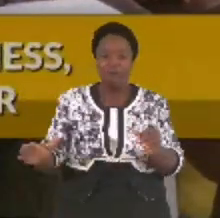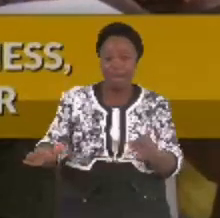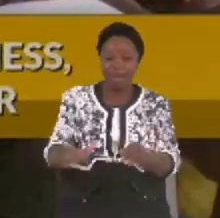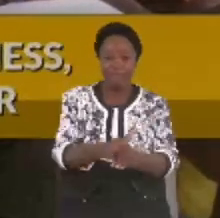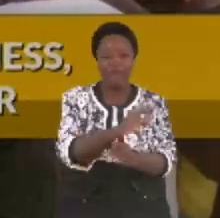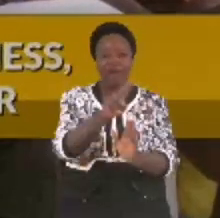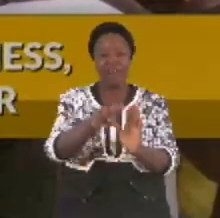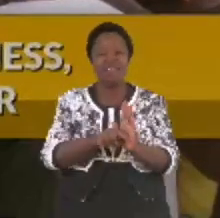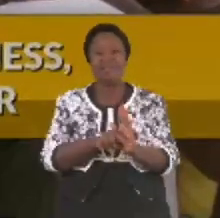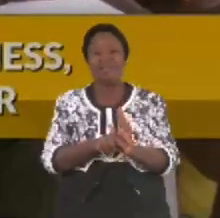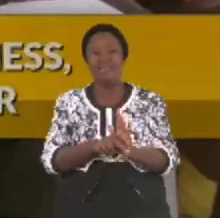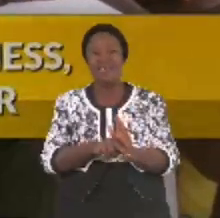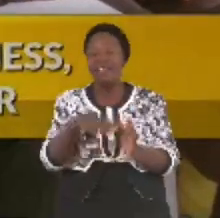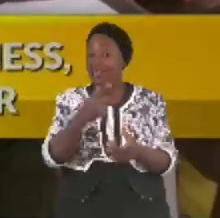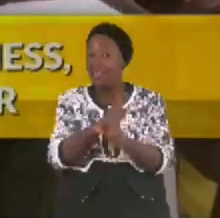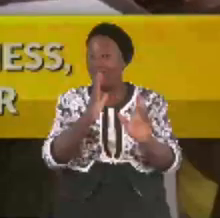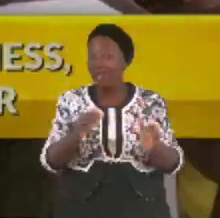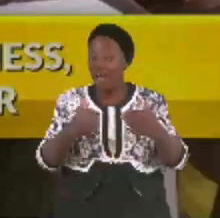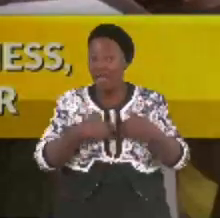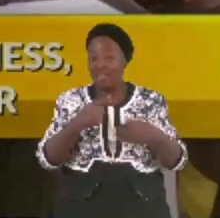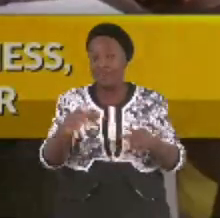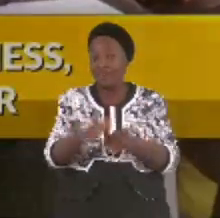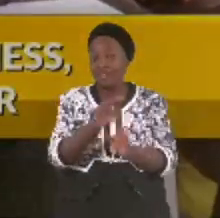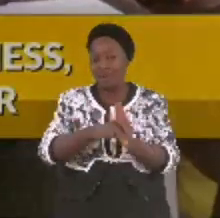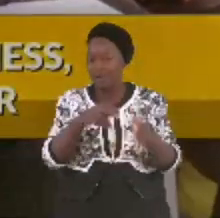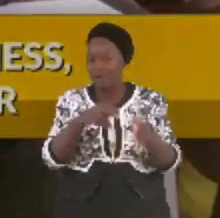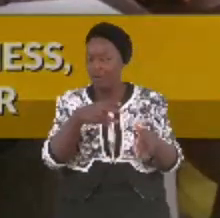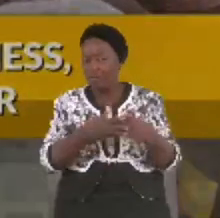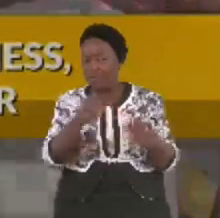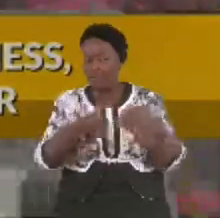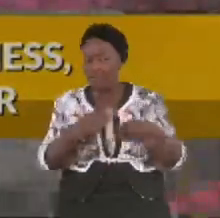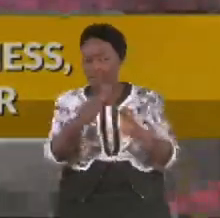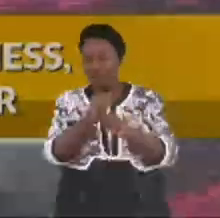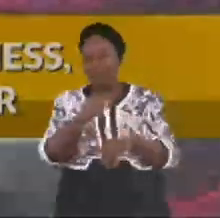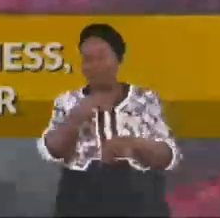que libérateur, là, la plénitude, tout ce que tu as, tu n'as pas encore tout eu.